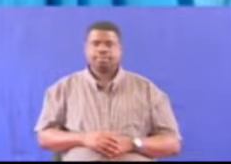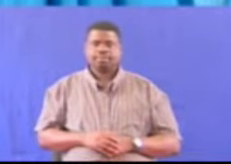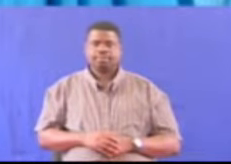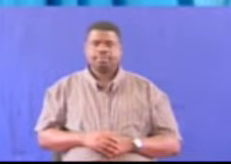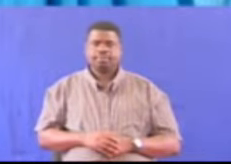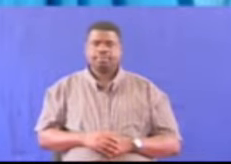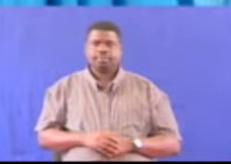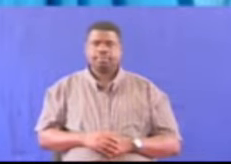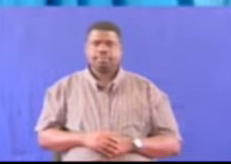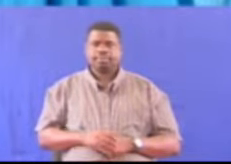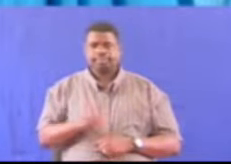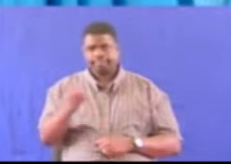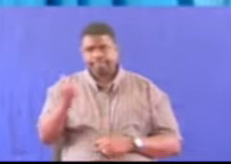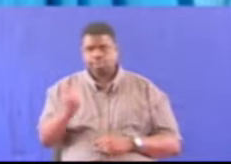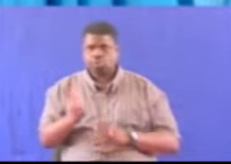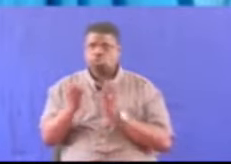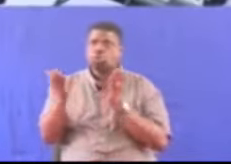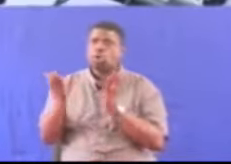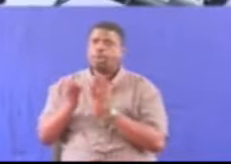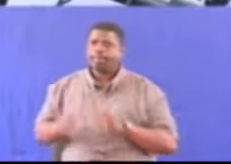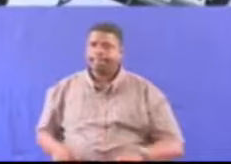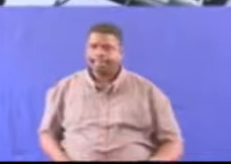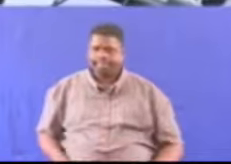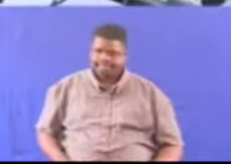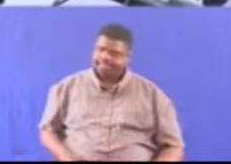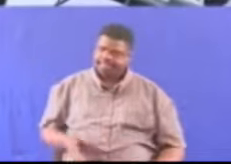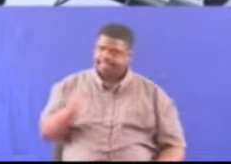Sina tuombea. Mwenyezi Mungu